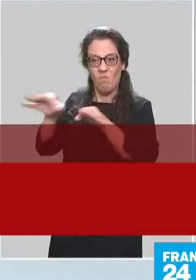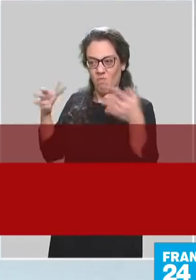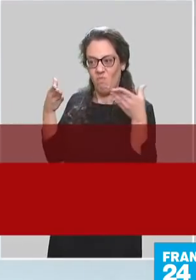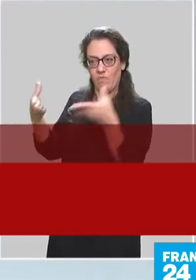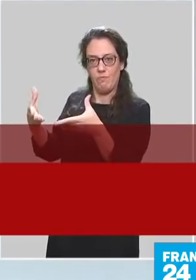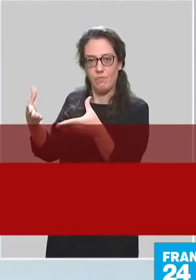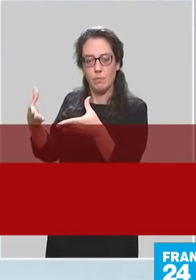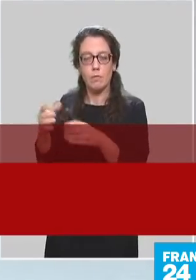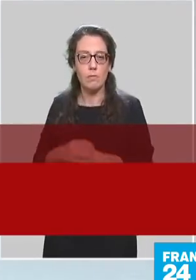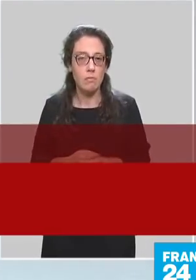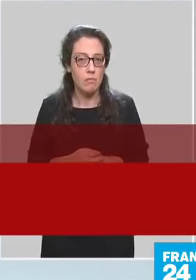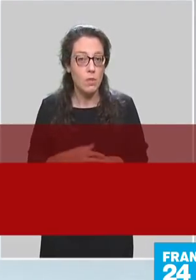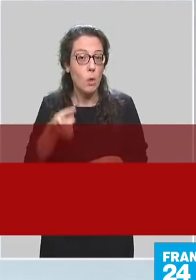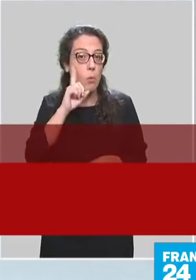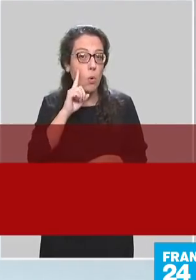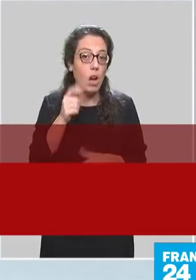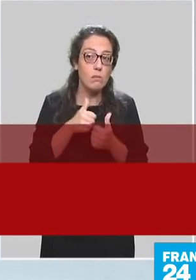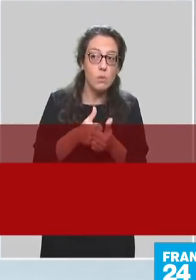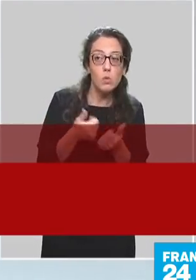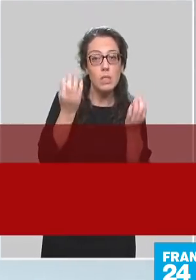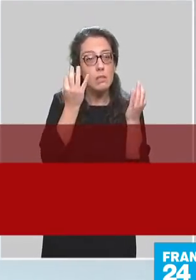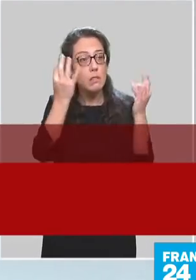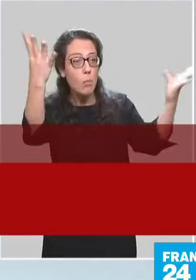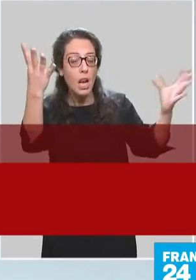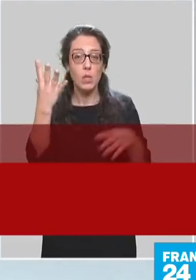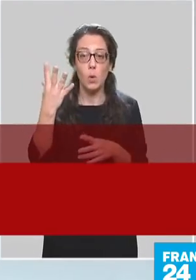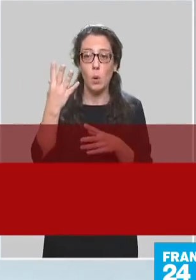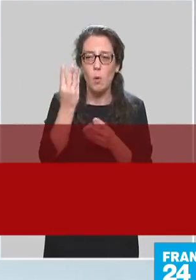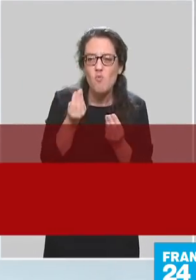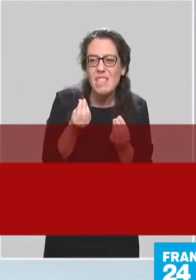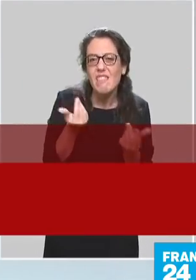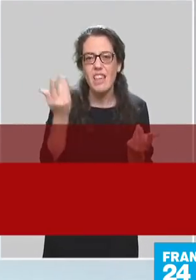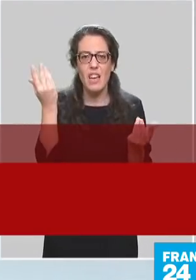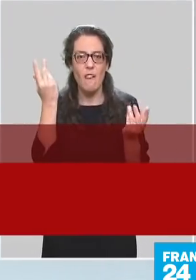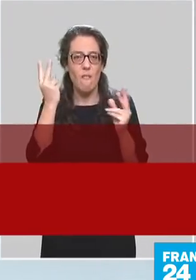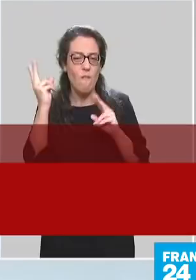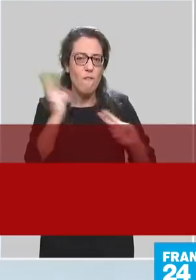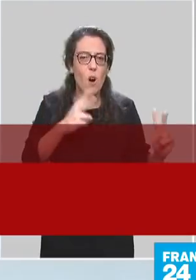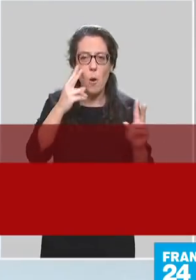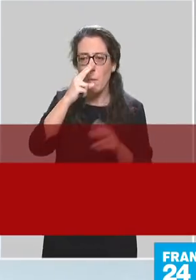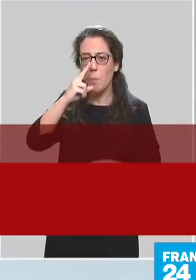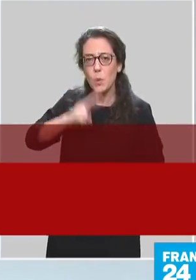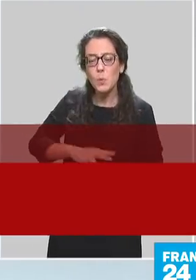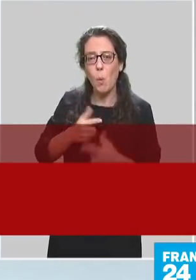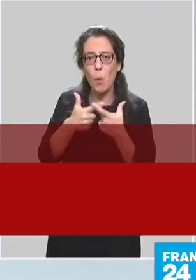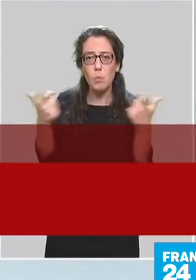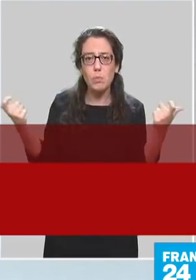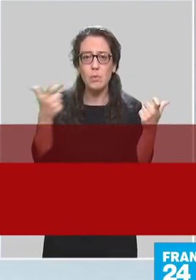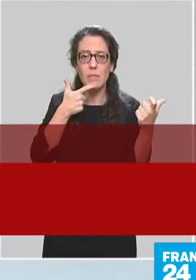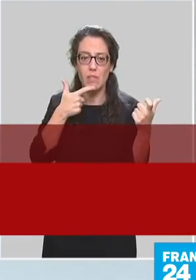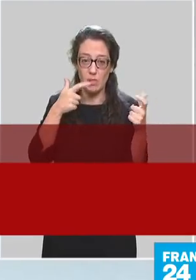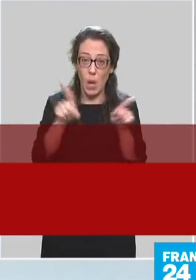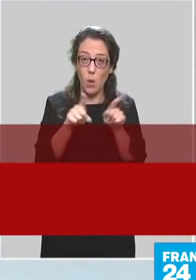Les conditions hivernales, température, humidité, vent, pollution, avec davantage d'activités et de rassemblements